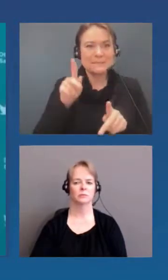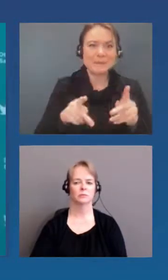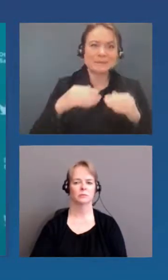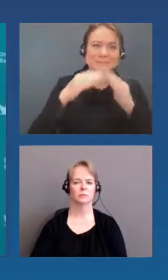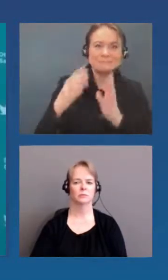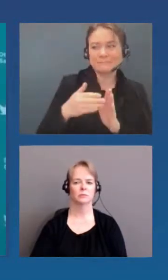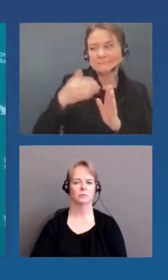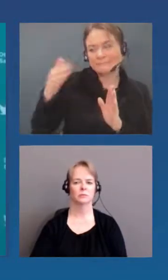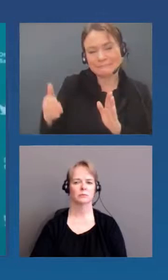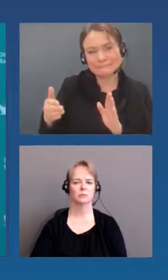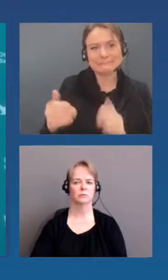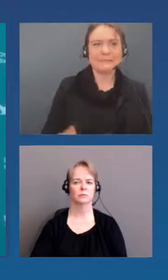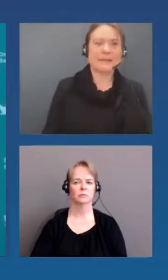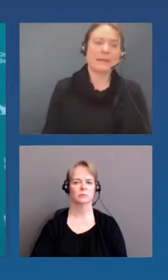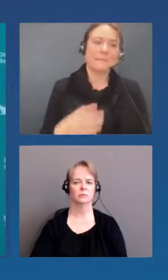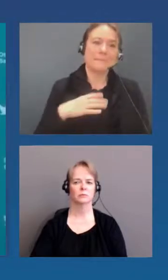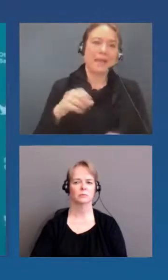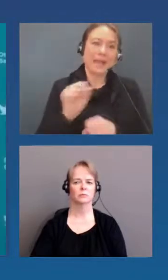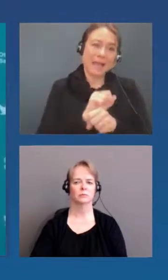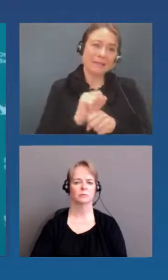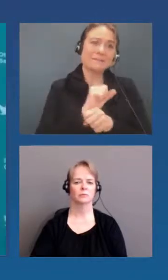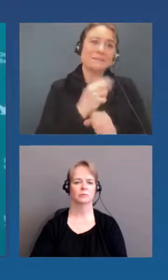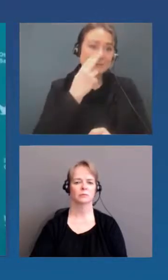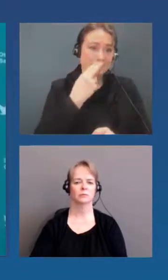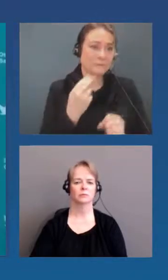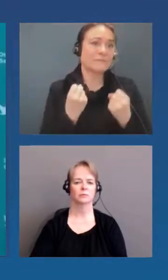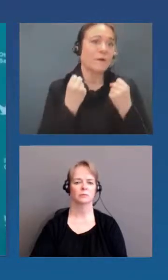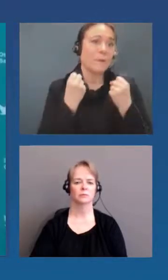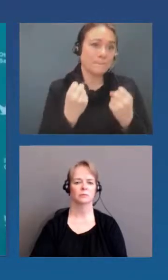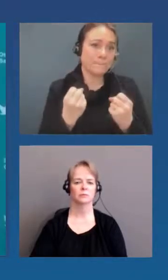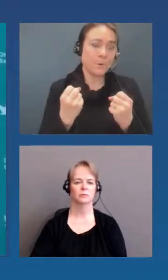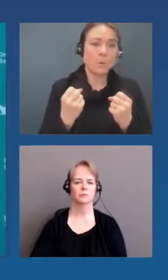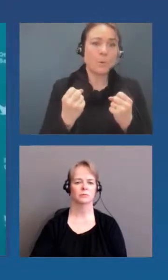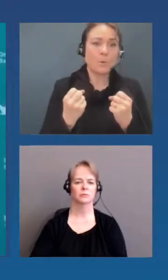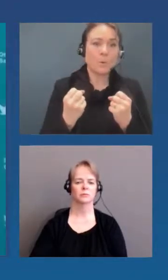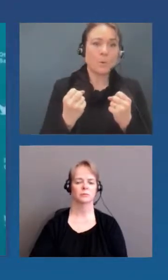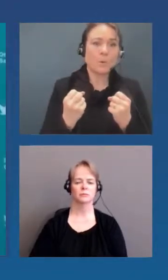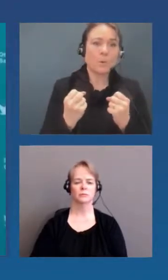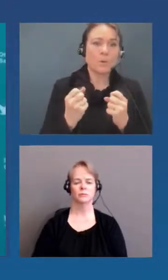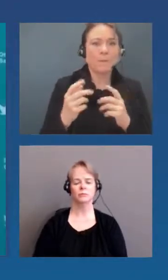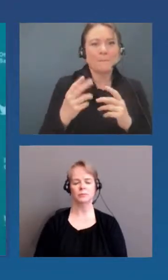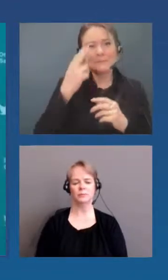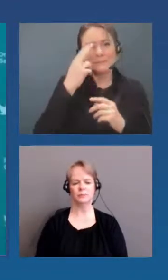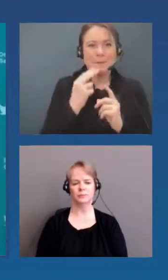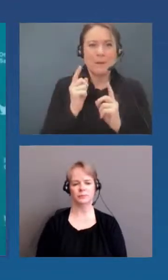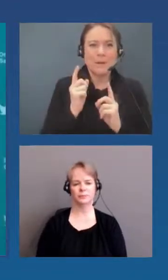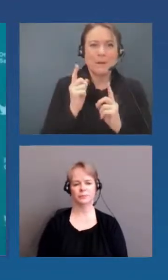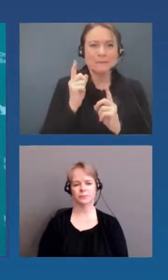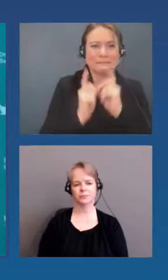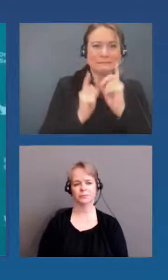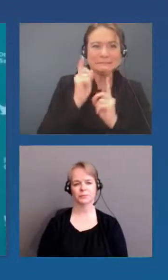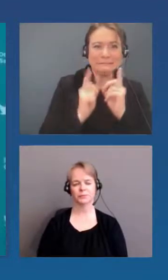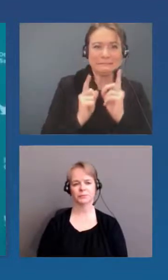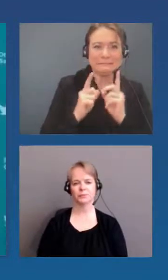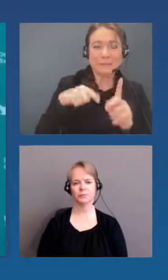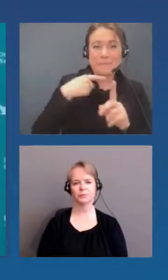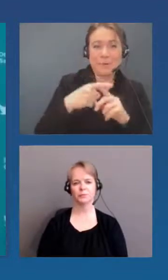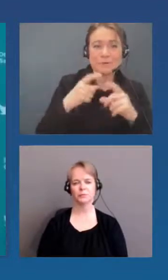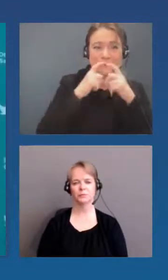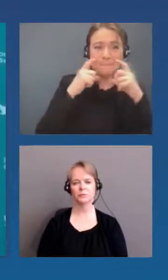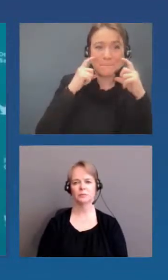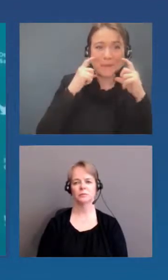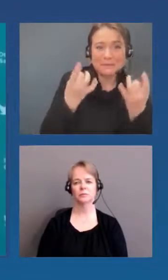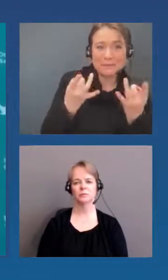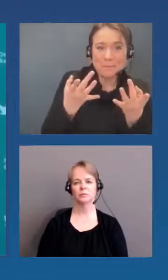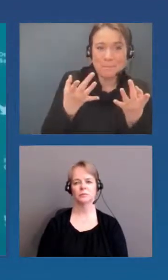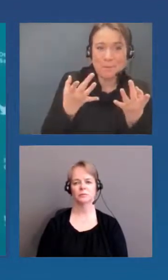avec des activités sportives, c'est possible d'avoir le contact étroit et sans masque. Ça crée